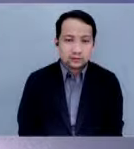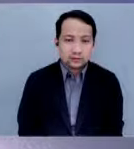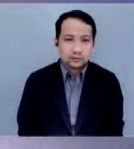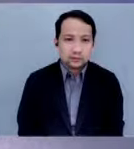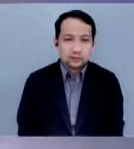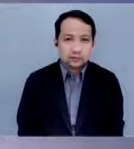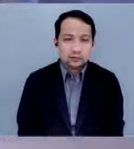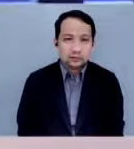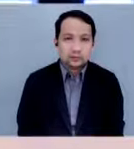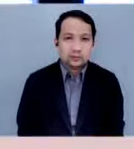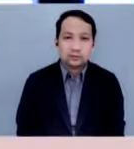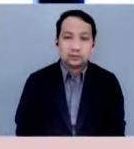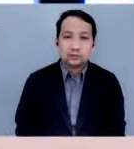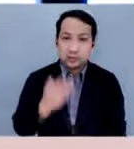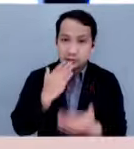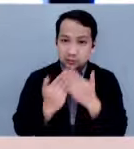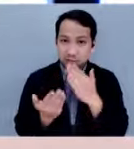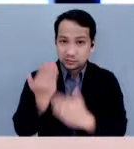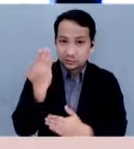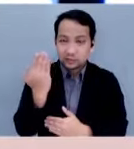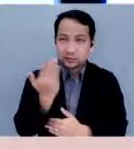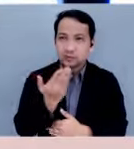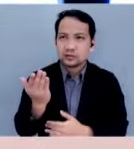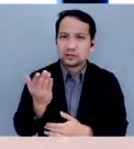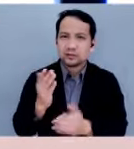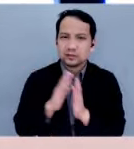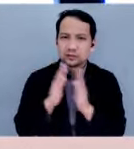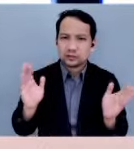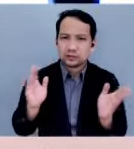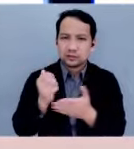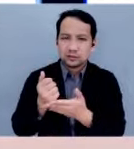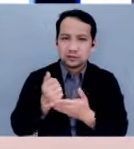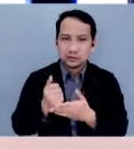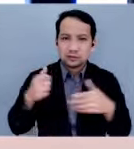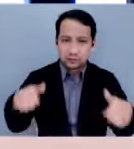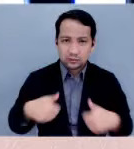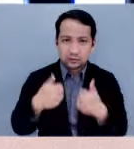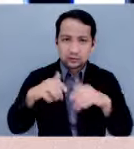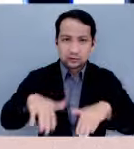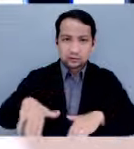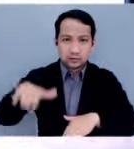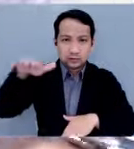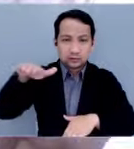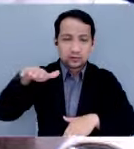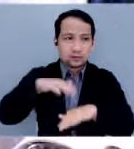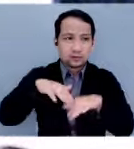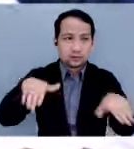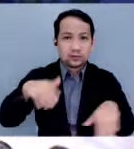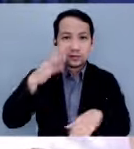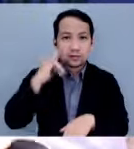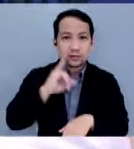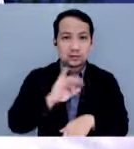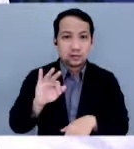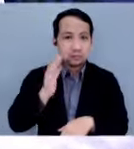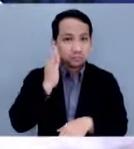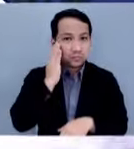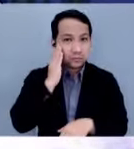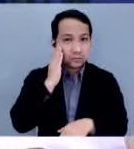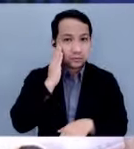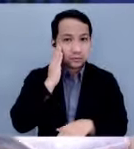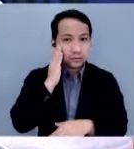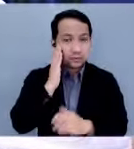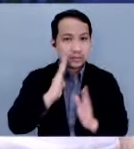Good morning, mga kapatid! Isang malaking hamon sa mga magulang ang pagpapalaki ng anak. Lalo na kung amen, amen sister, sabi